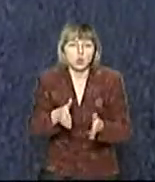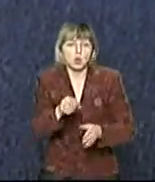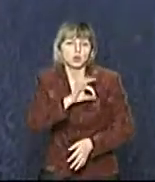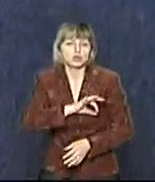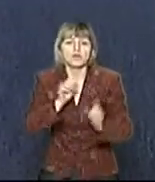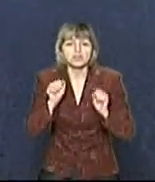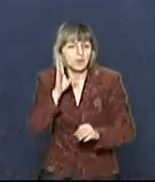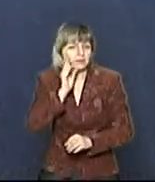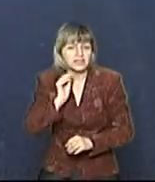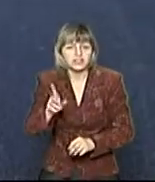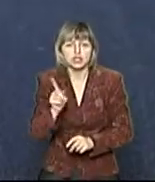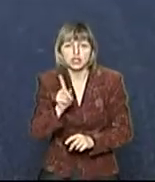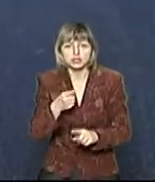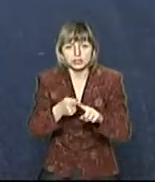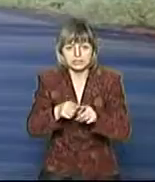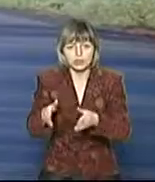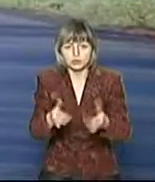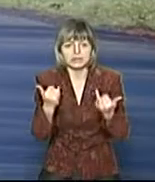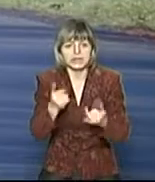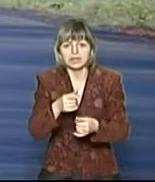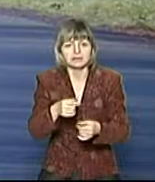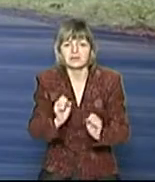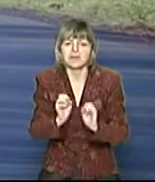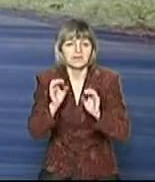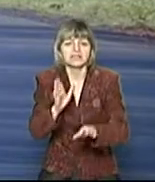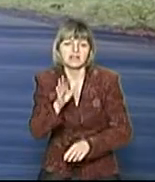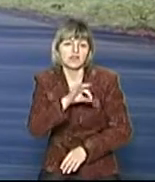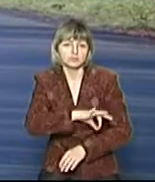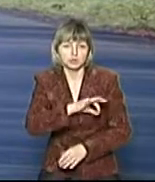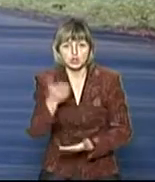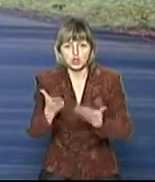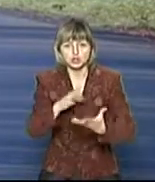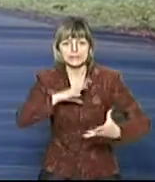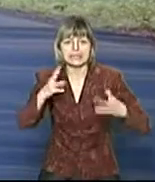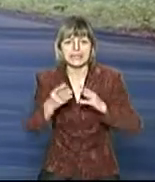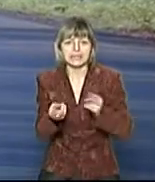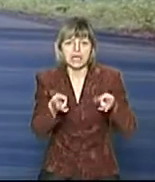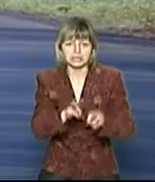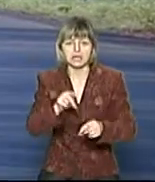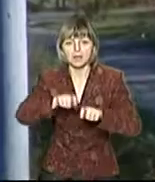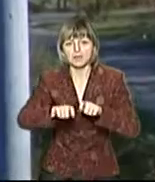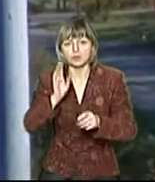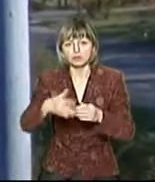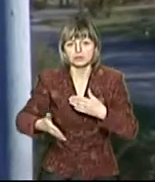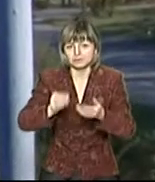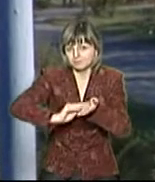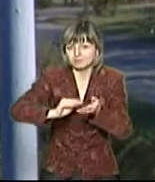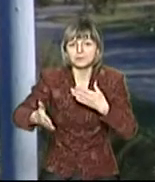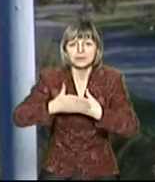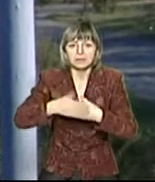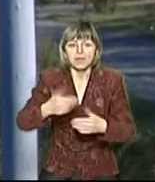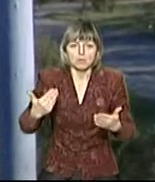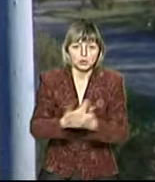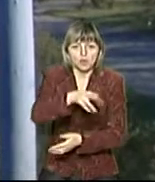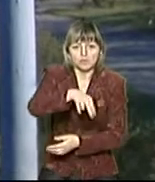можна, незважаючи на те, що вона на даний момент не здана в експлуатацію. Якщо за наслідками перевірки буде припис перемалювати розмітку, то